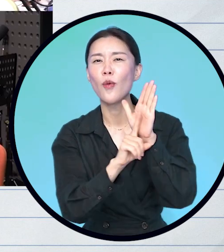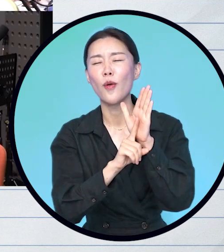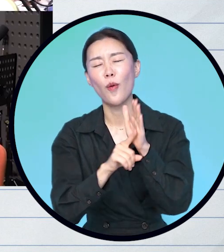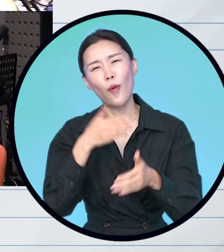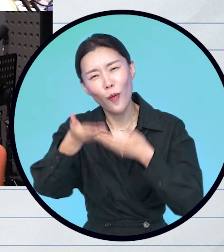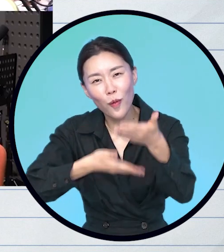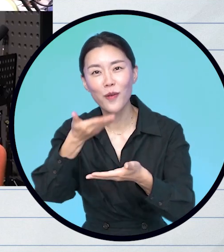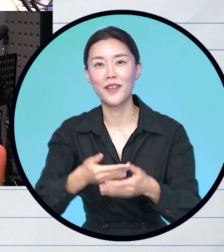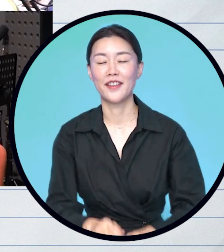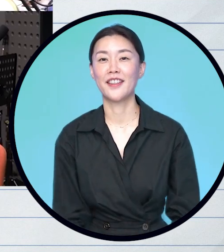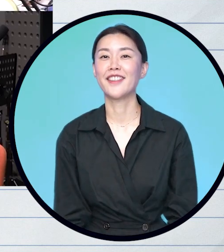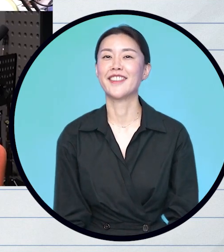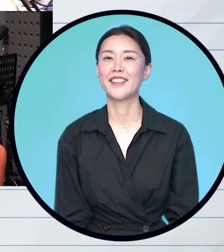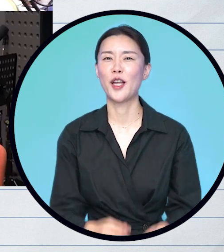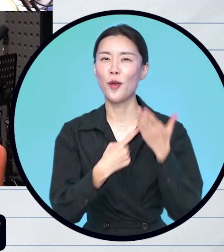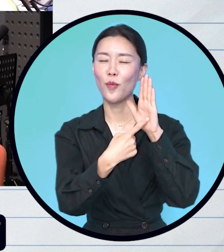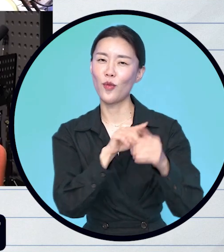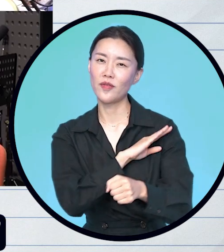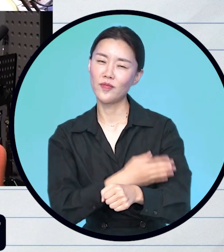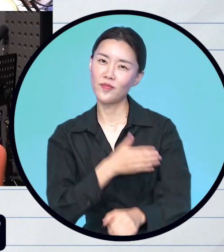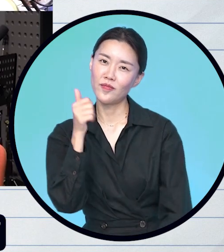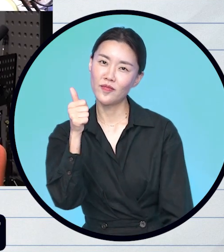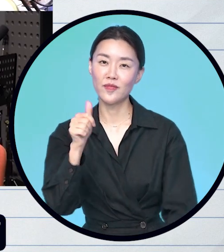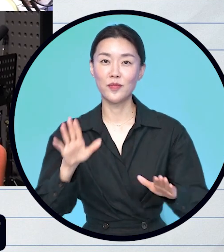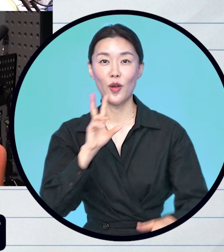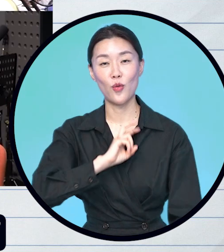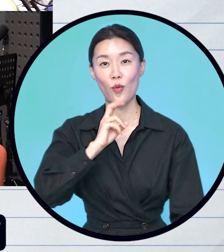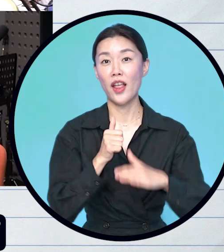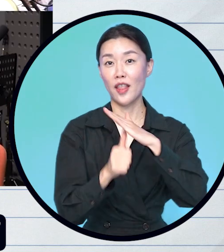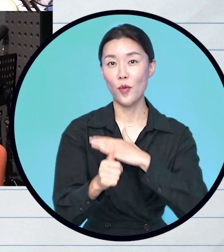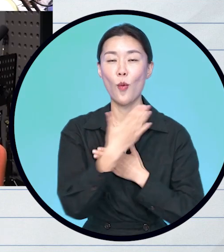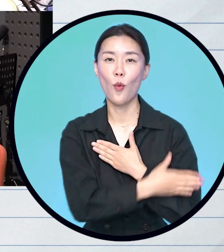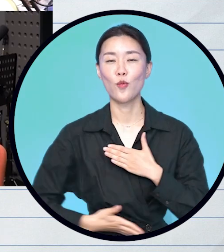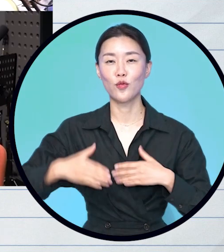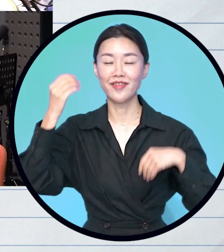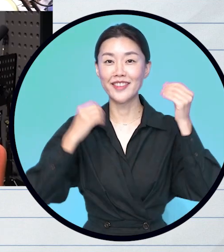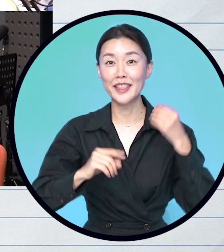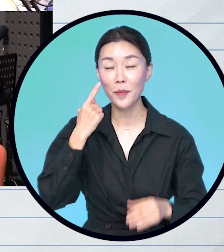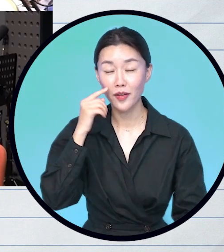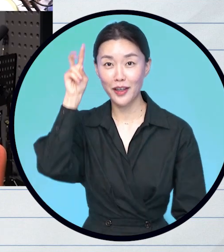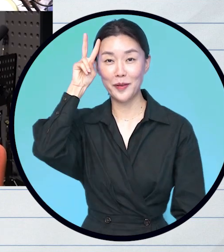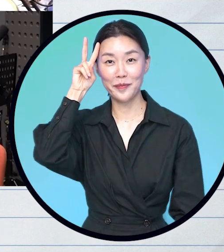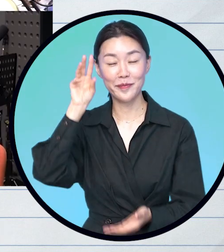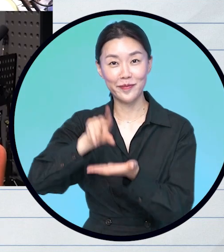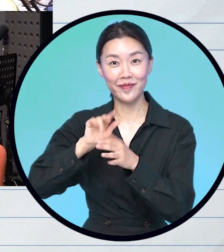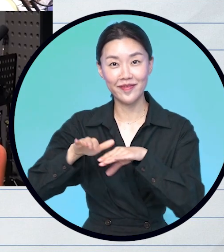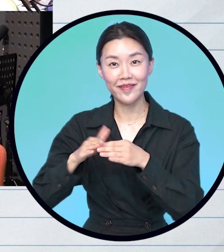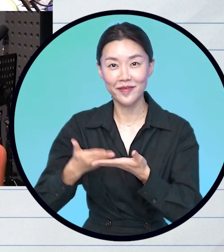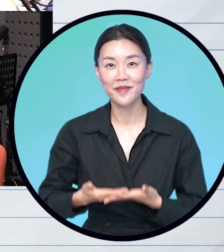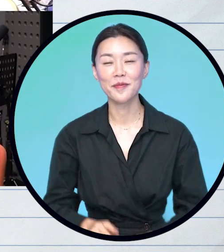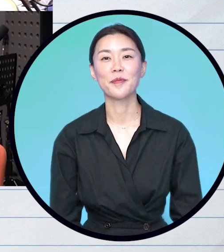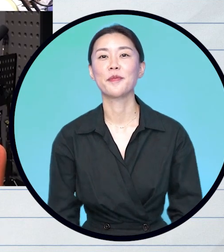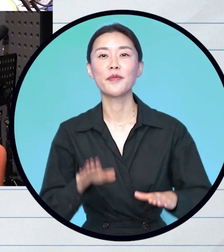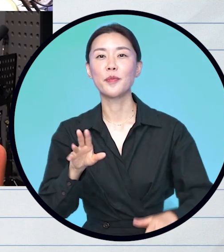주세요. 유유. 표현력 최고 연준이. 이번 타이틀곡을 몸으로 표현해 주세요. 미션을 갑자기 주셨는데요. 네. 자,